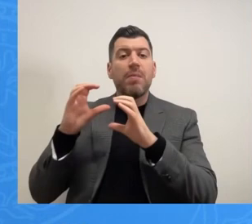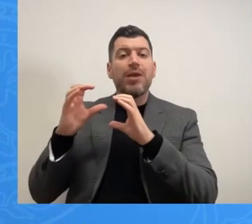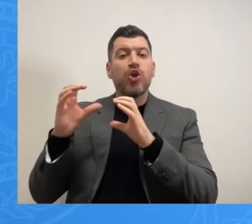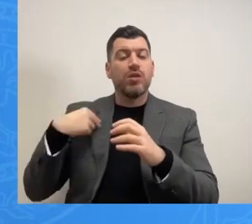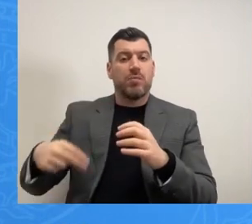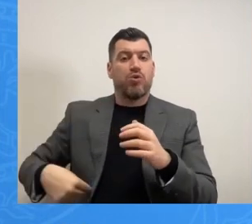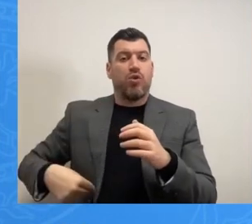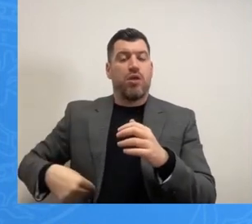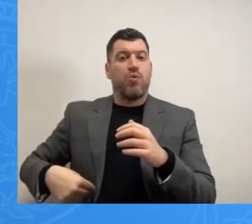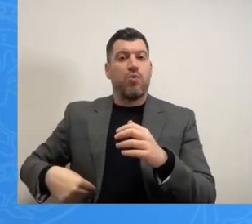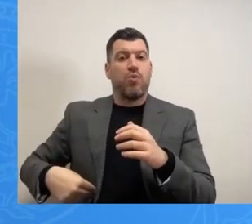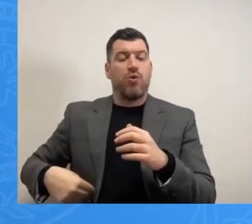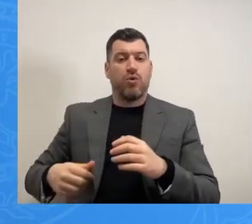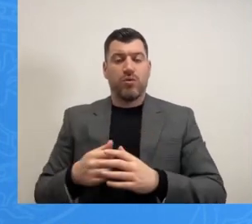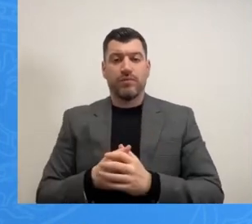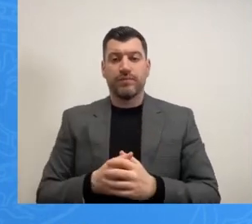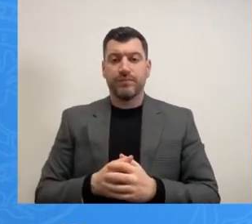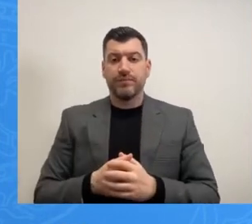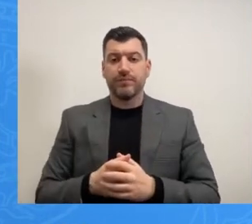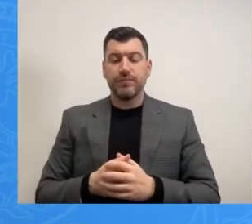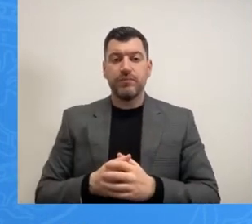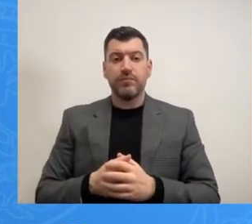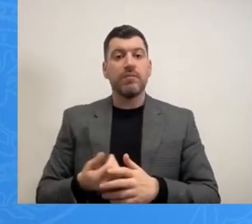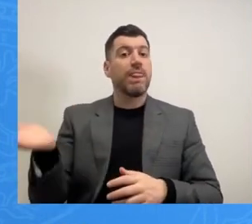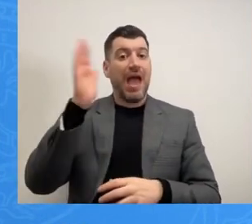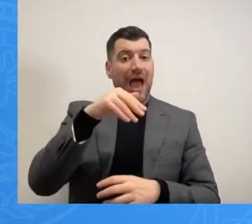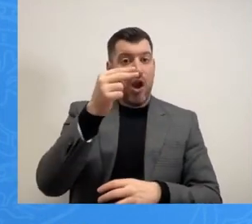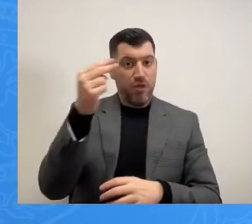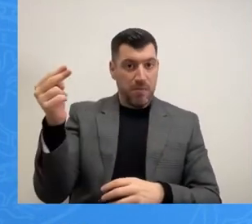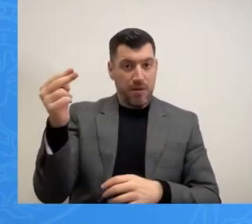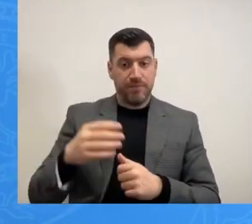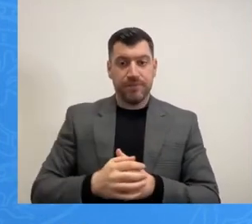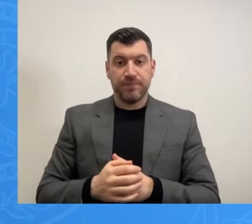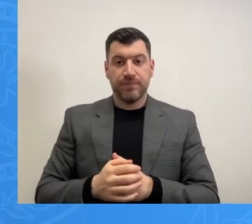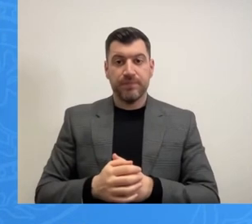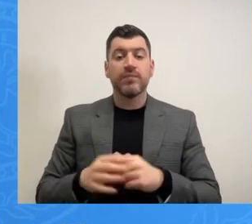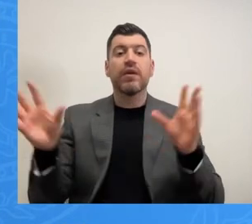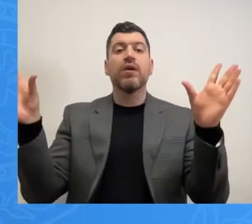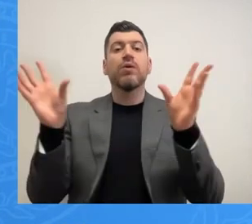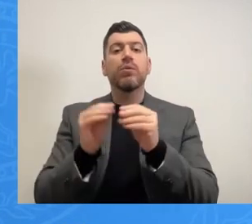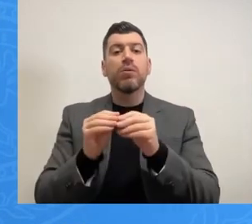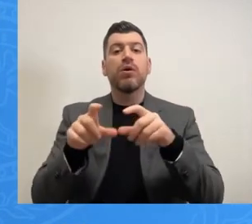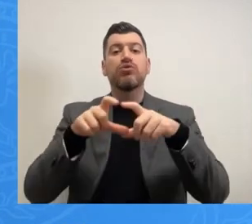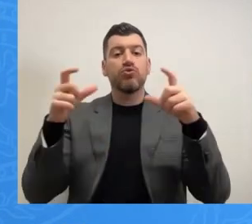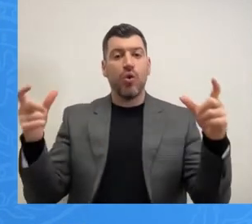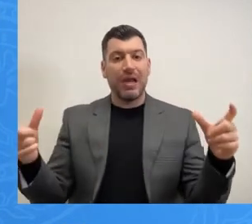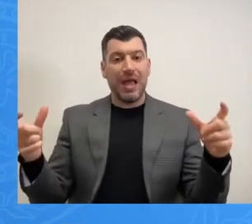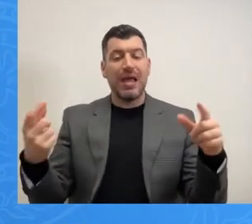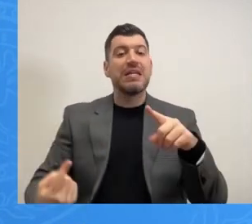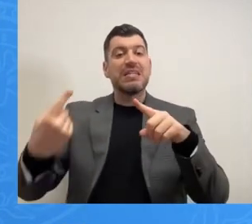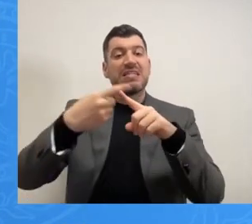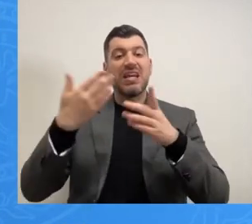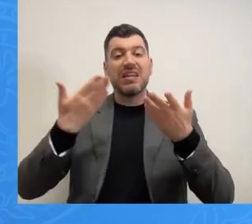θέλω να πω. Ένα ζήτημα αυτό. Δεύτερο ζήτημα. Με αφορμή όσα ήδη αναφέρθηκαν για τα σχολεία και για τον τραυματισμό μαθητή στο